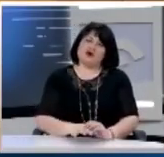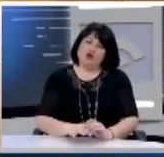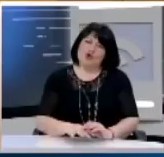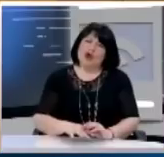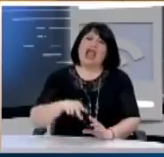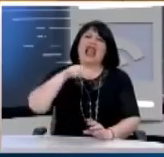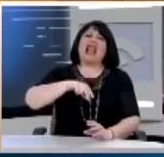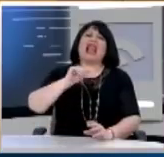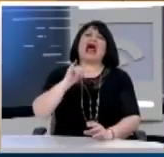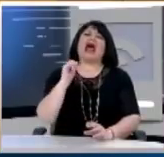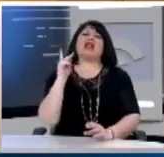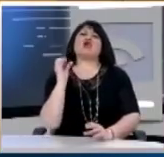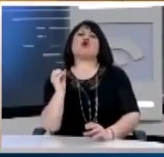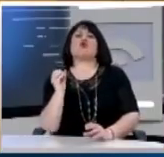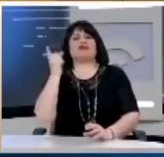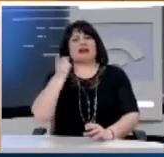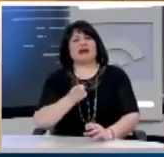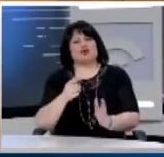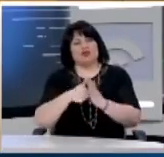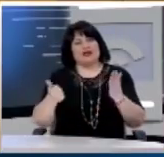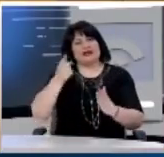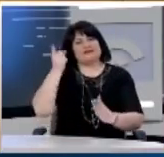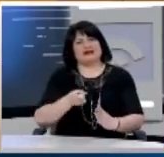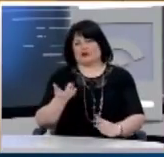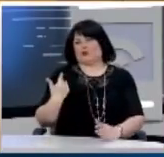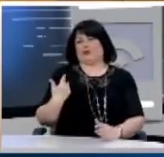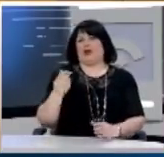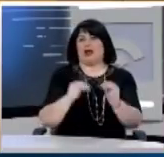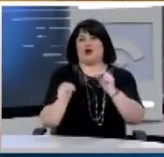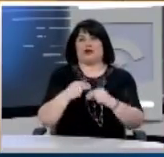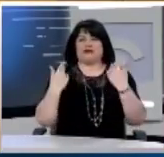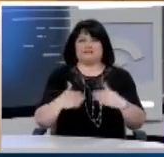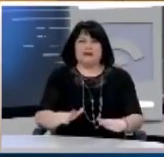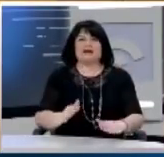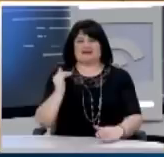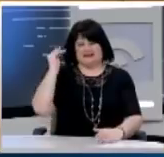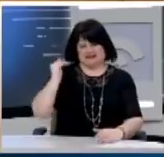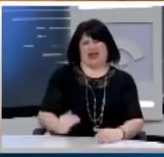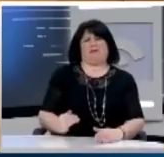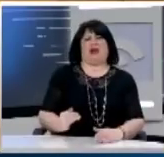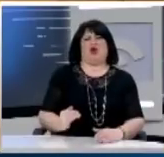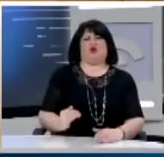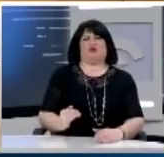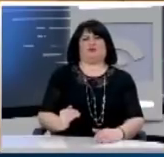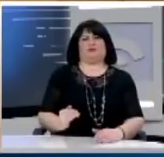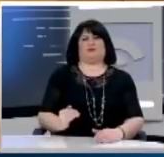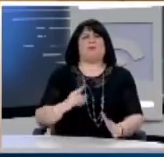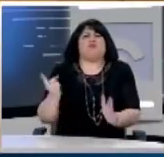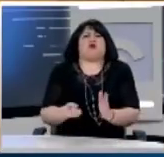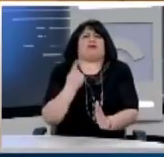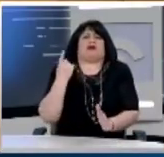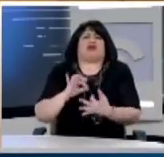Λαϊκό Κόμμα πήρε 16% στις πρόσφατες εκλογές, το χαμηλότερο ποσοστό της ιστορίας